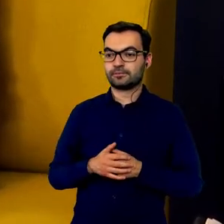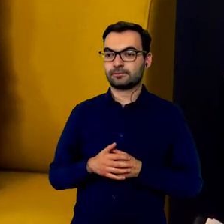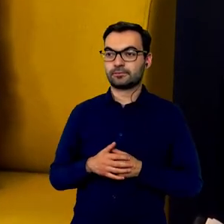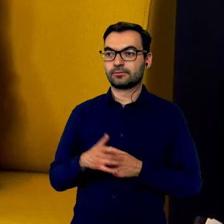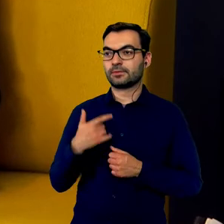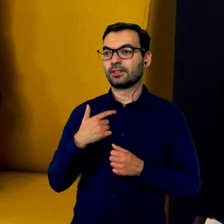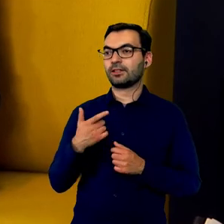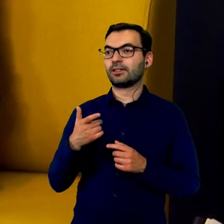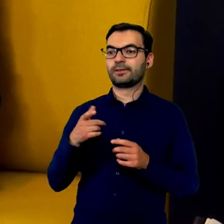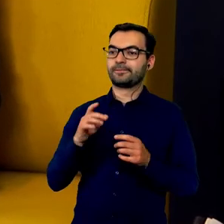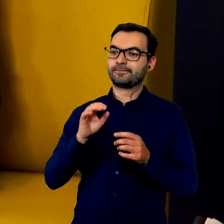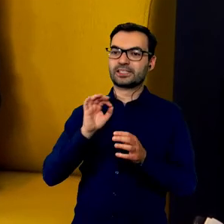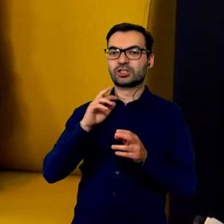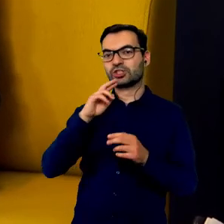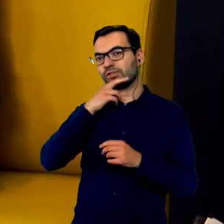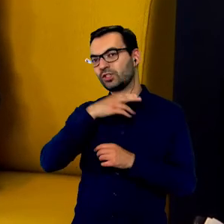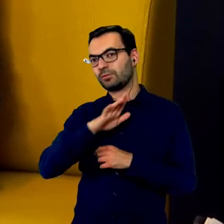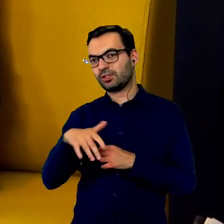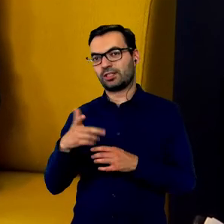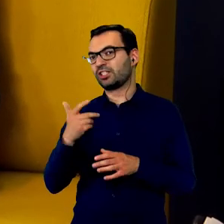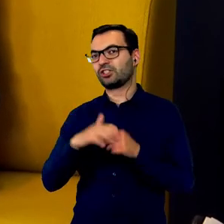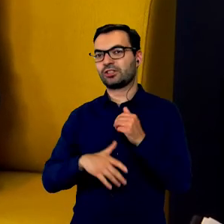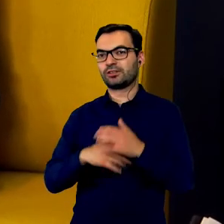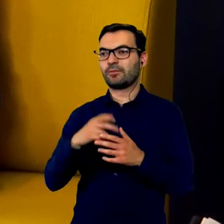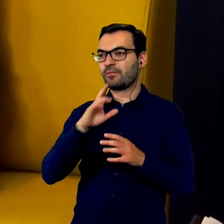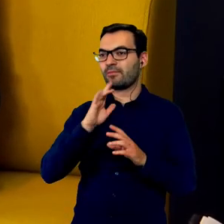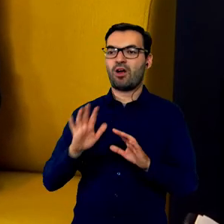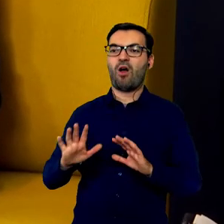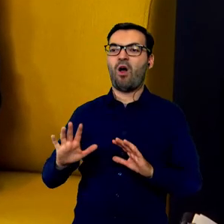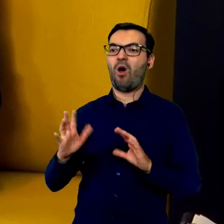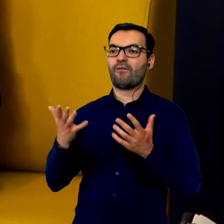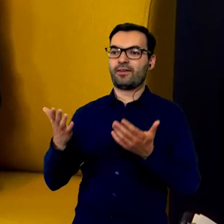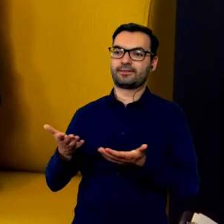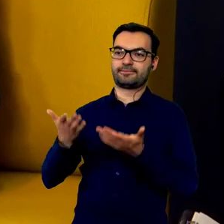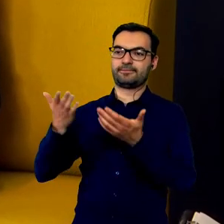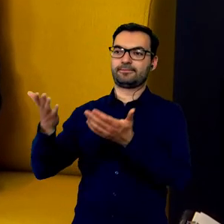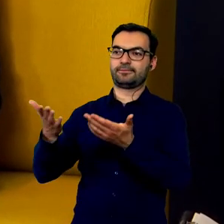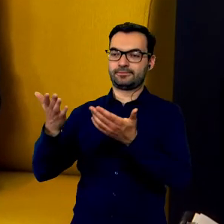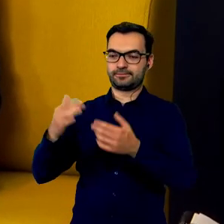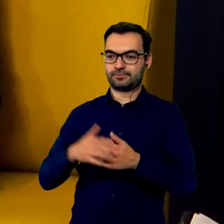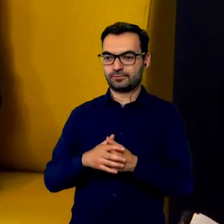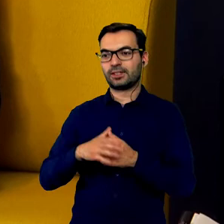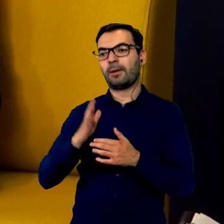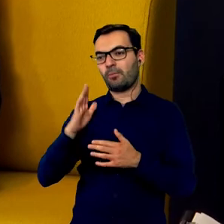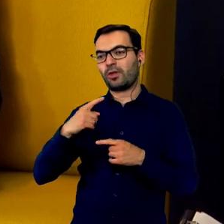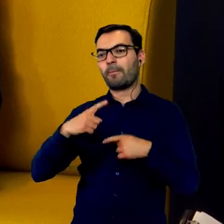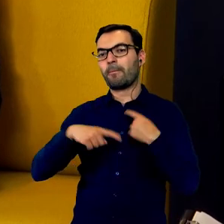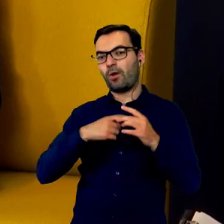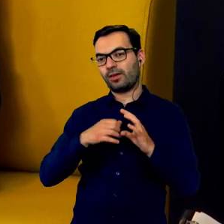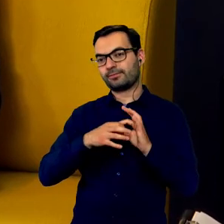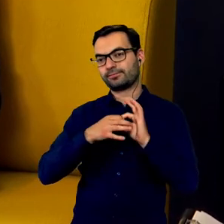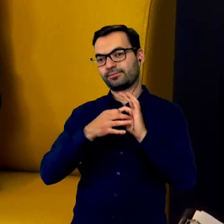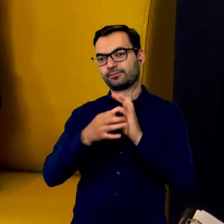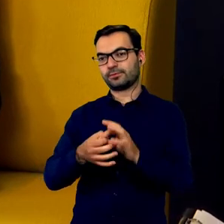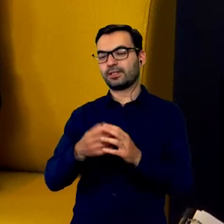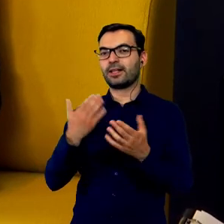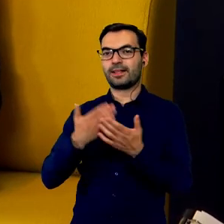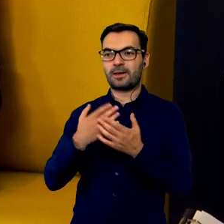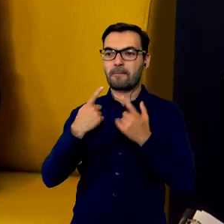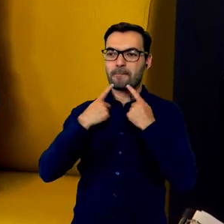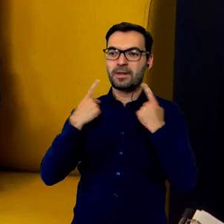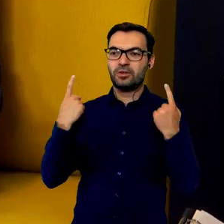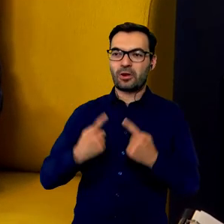że unieszczęśliwiamy nasze dzieci, tak jakbyśmy składali w ofierze. I potem to się ciągnie pokoleniami. Także ta